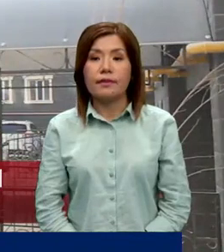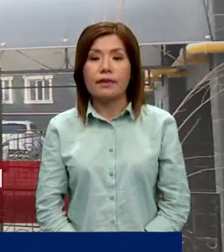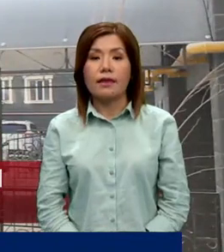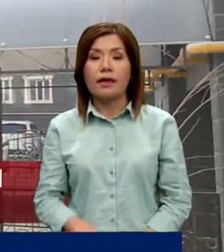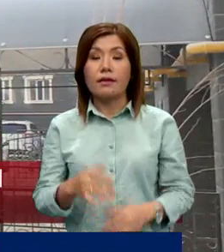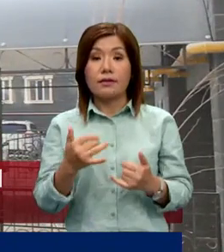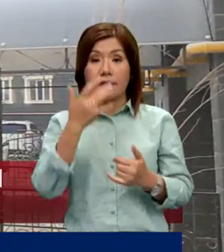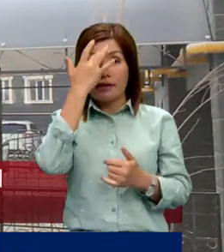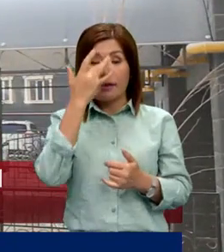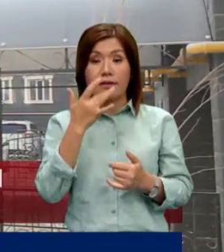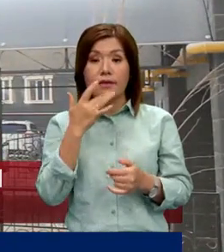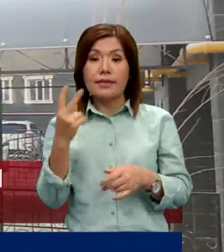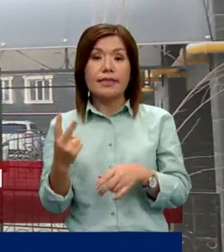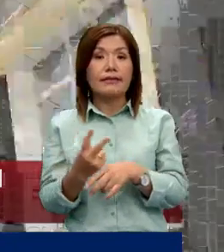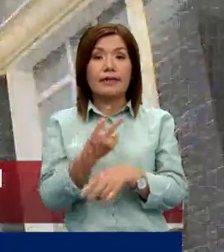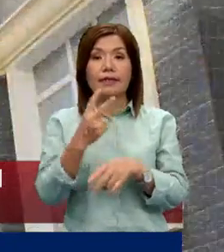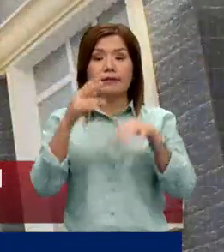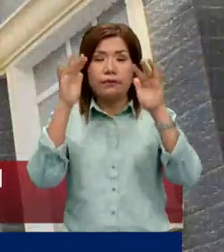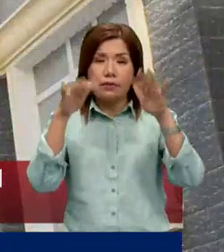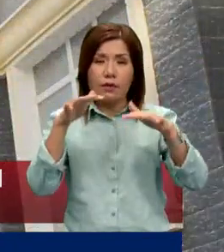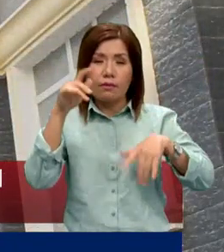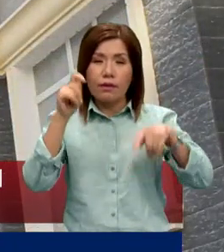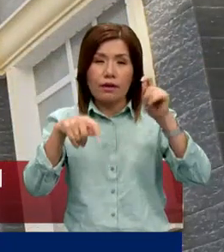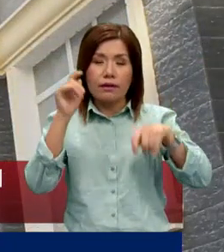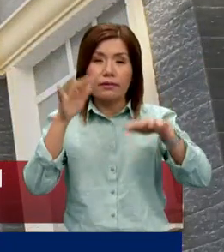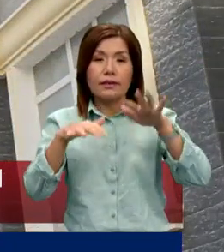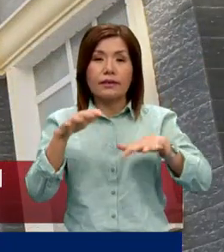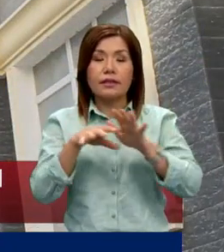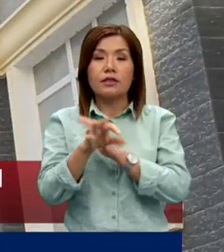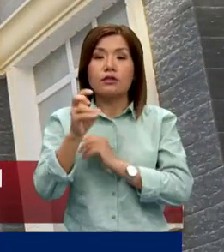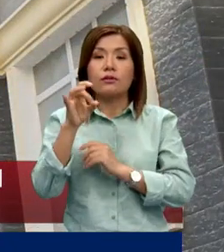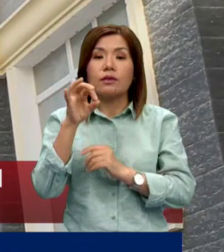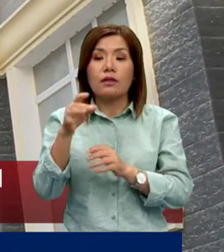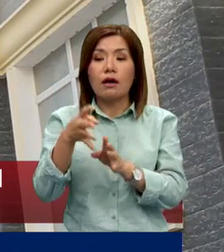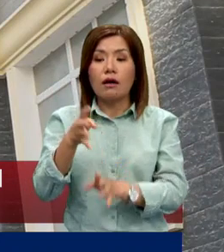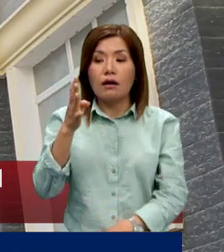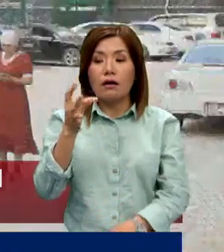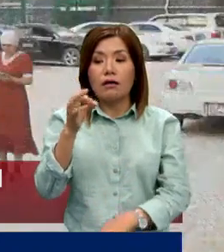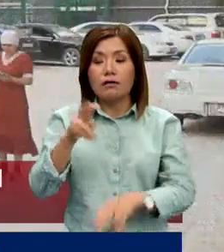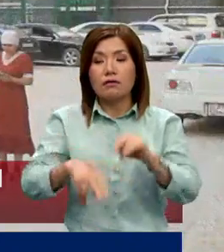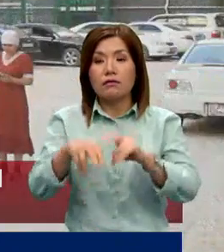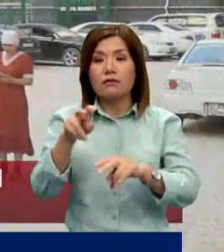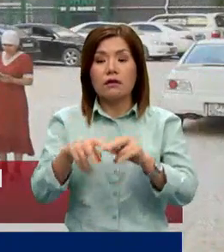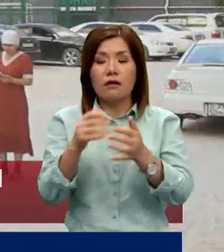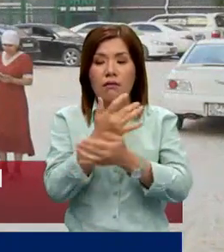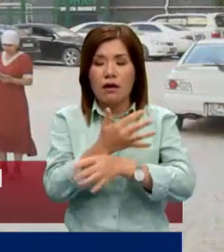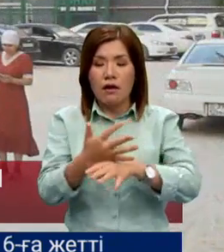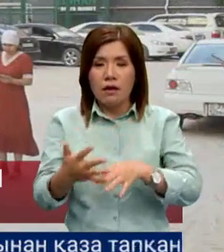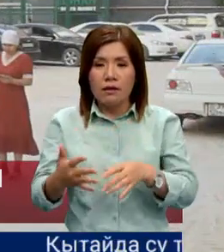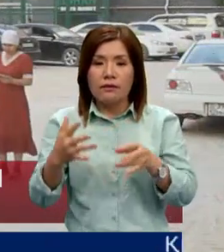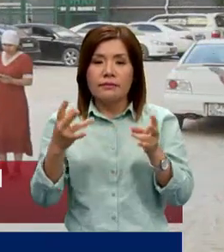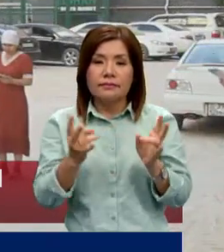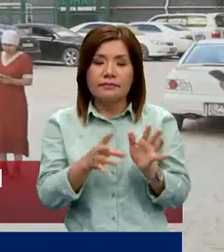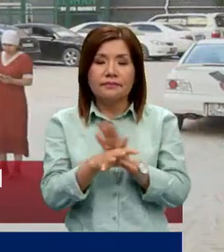Осы жазда бір емес екі рет нөсерлете жауған жауын Ақтау қаласындағы тек коммуналдық саланы емес, құрылыс саласында біраз әбігерге